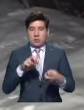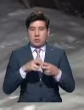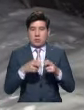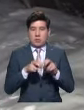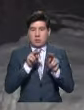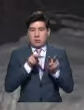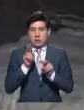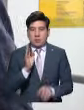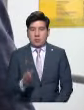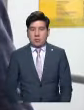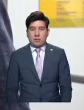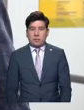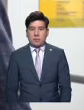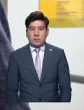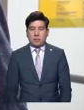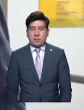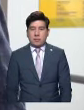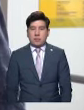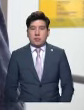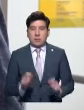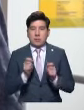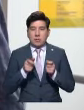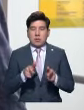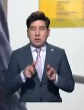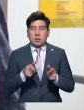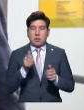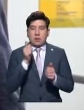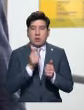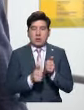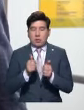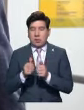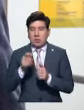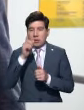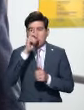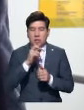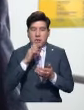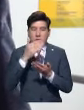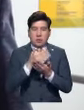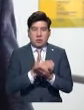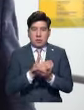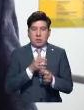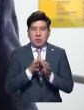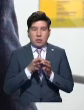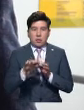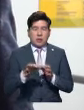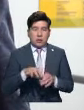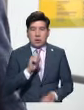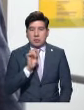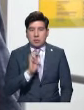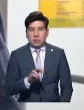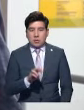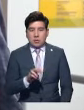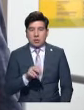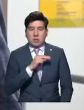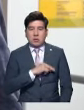болады. Это решение, что ежемесячно. Ай сайынғы жоспар әзірленіп, ол облыс әкімдігі деңгейінде бекітілген. Жұмыс